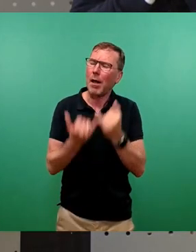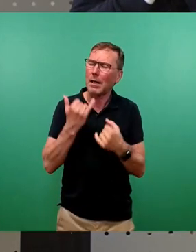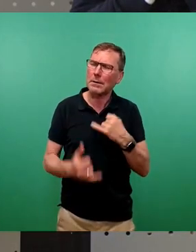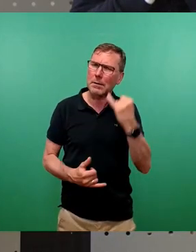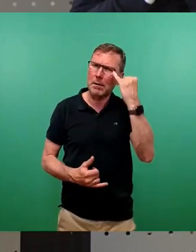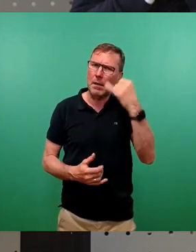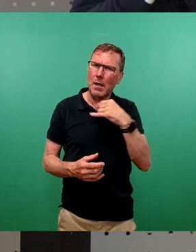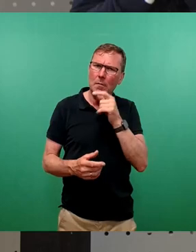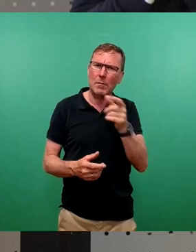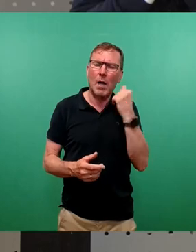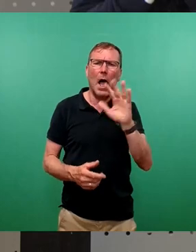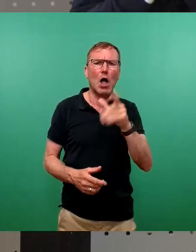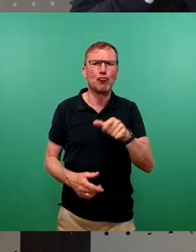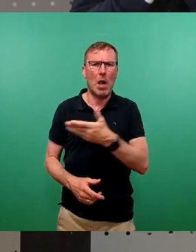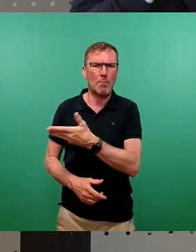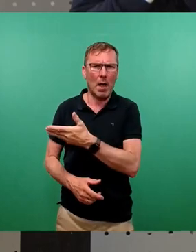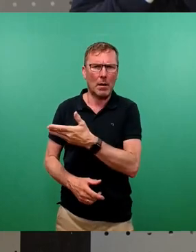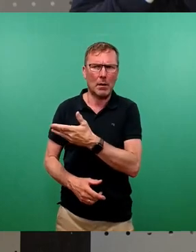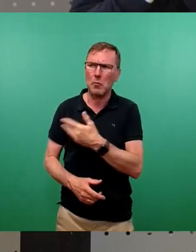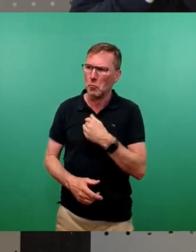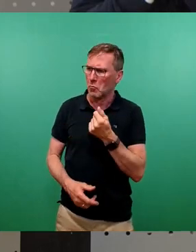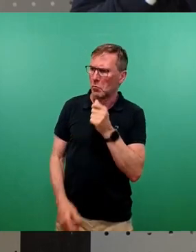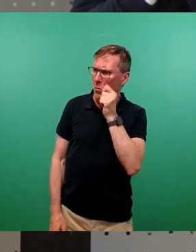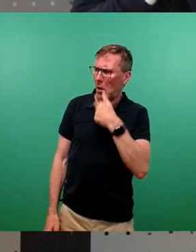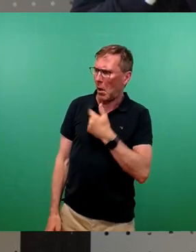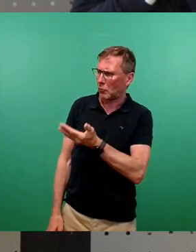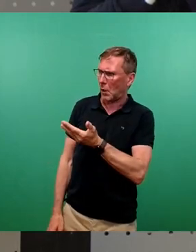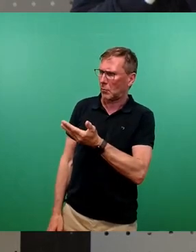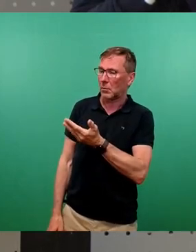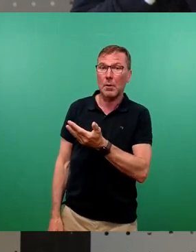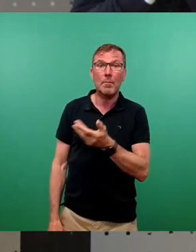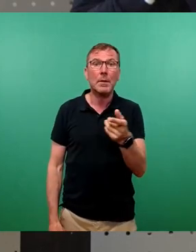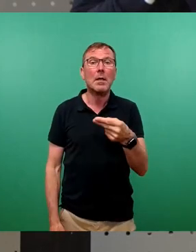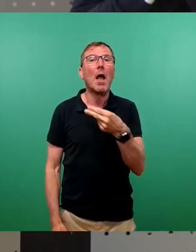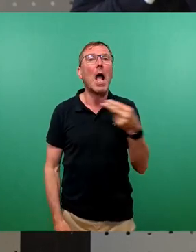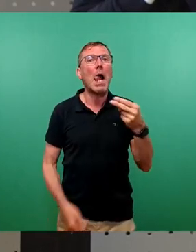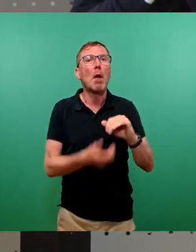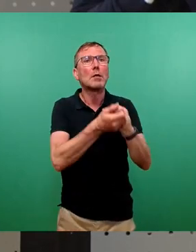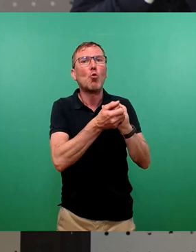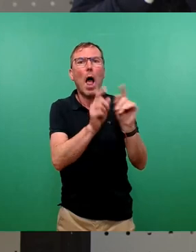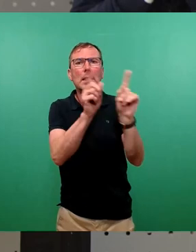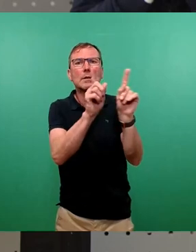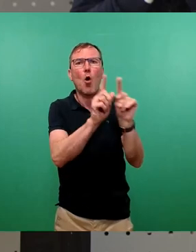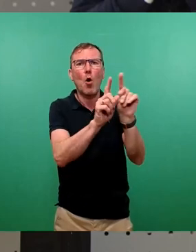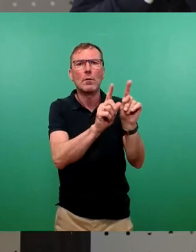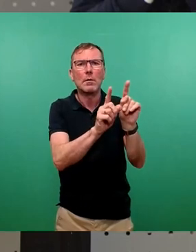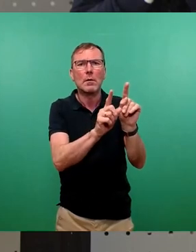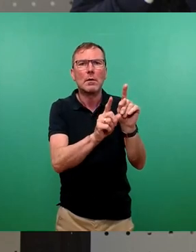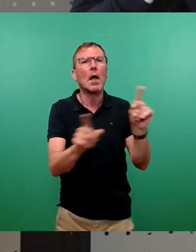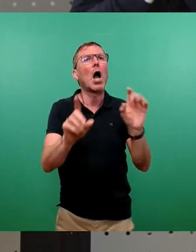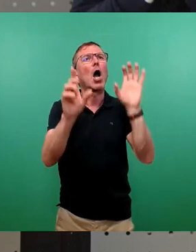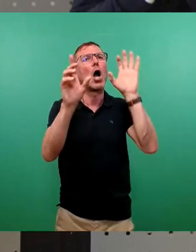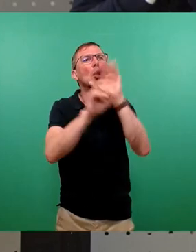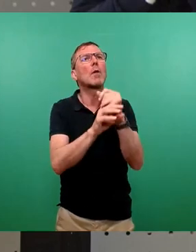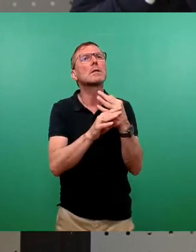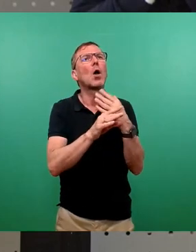von Herrn Scholbach, die mich auch ein bisschen erstaunt hat, dass jetzt sozusagen diese Hilbert-Koalition im Grunde auf eine schwarz-grüne